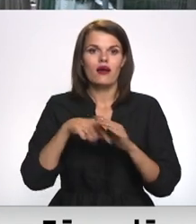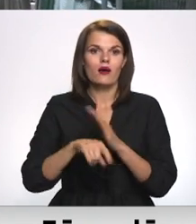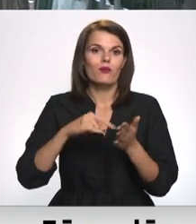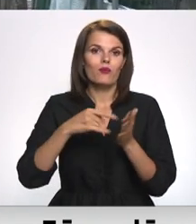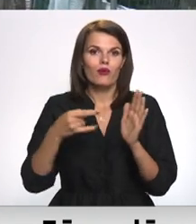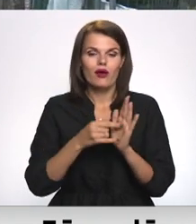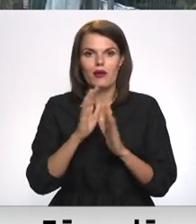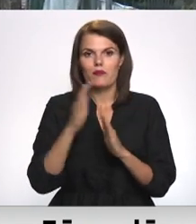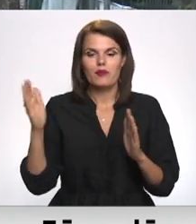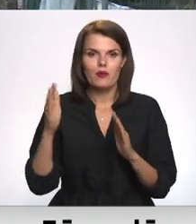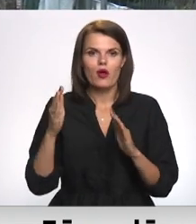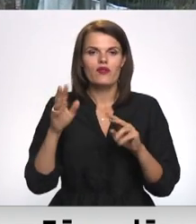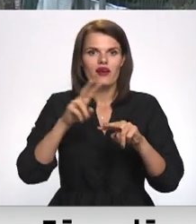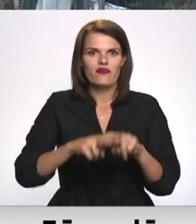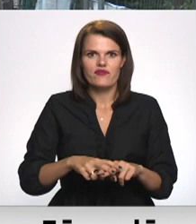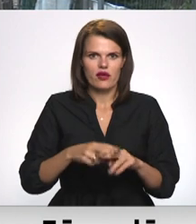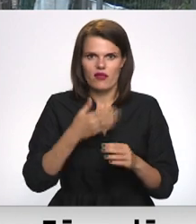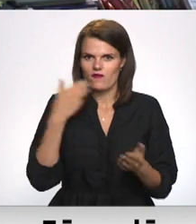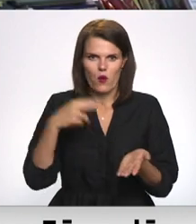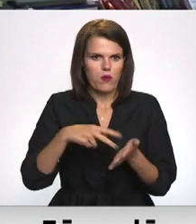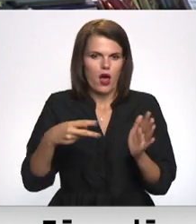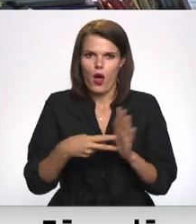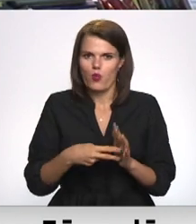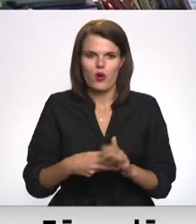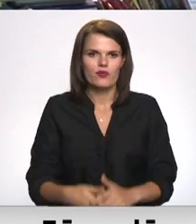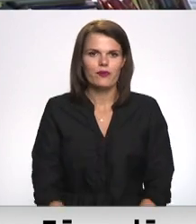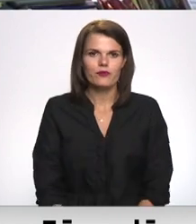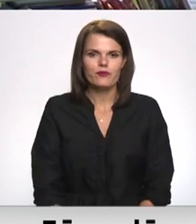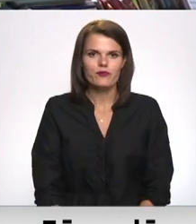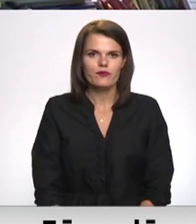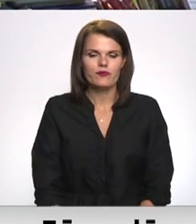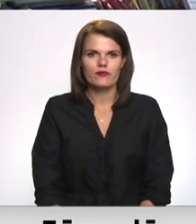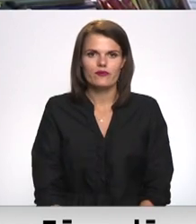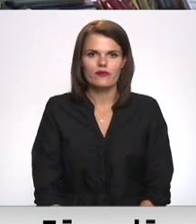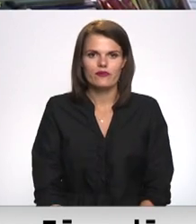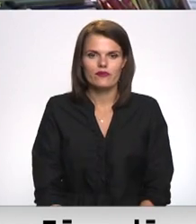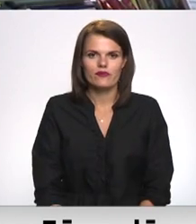projektā bibliotekas atrašanās nav paredzēta. Sandra Leitāne, Andris Pāns, Vidzemes TV.